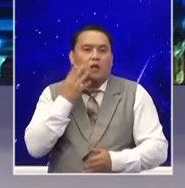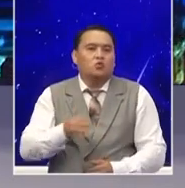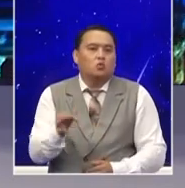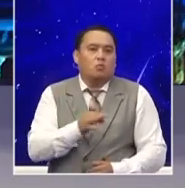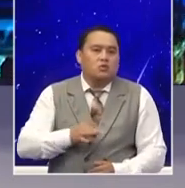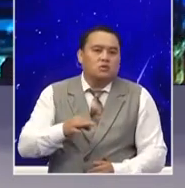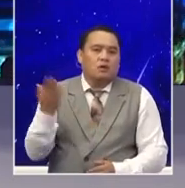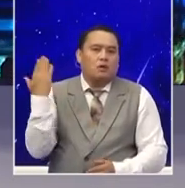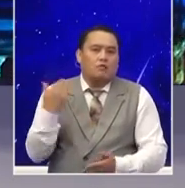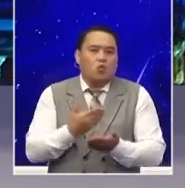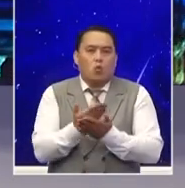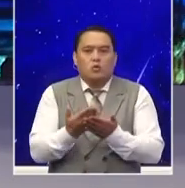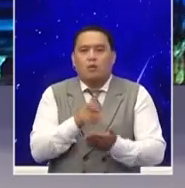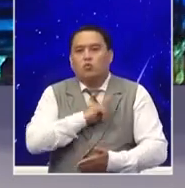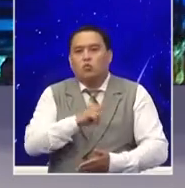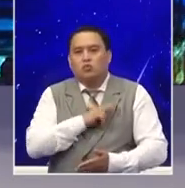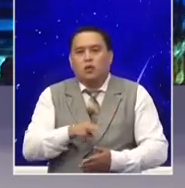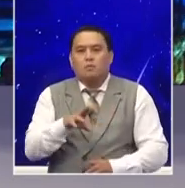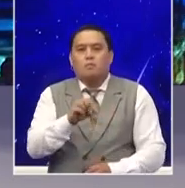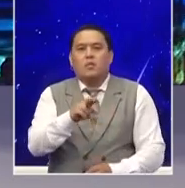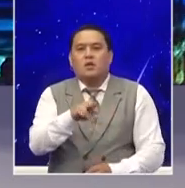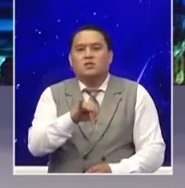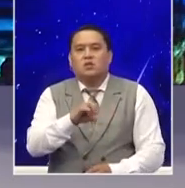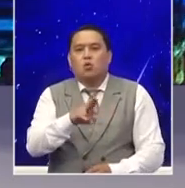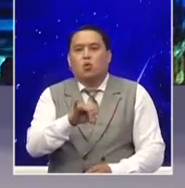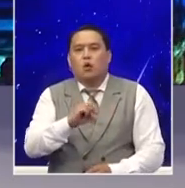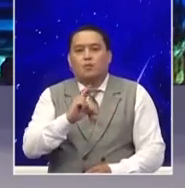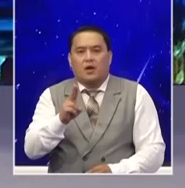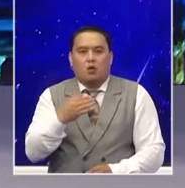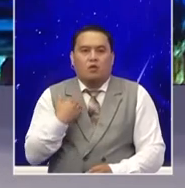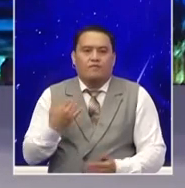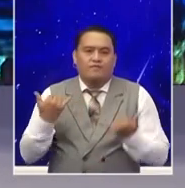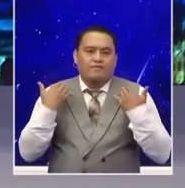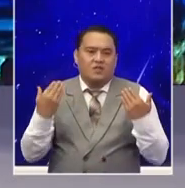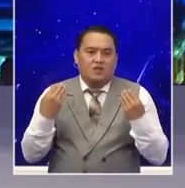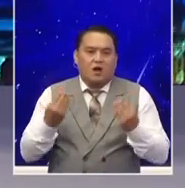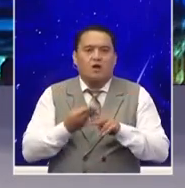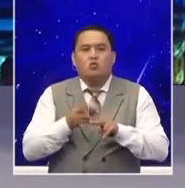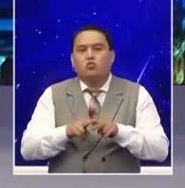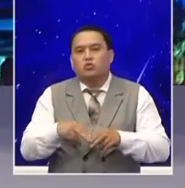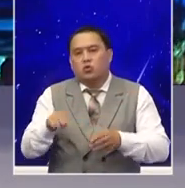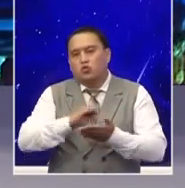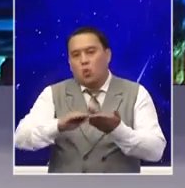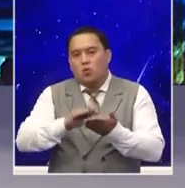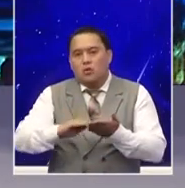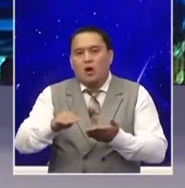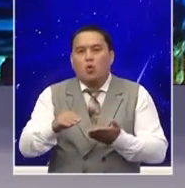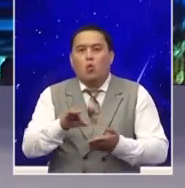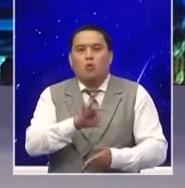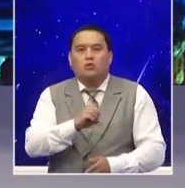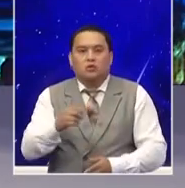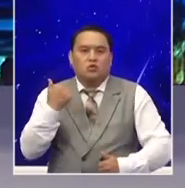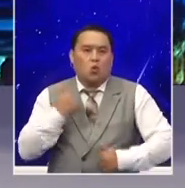Алматы. Ранее они выполнили работу по созданию мурала, посвященного Бейсену Куранбеку, выдающемуся журналисту. Родные и друзья Олжаса